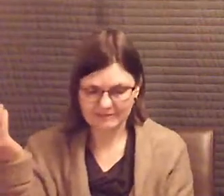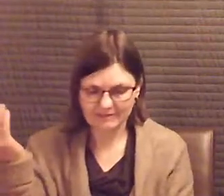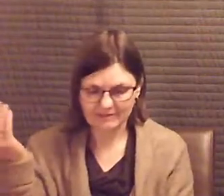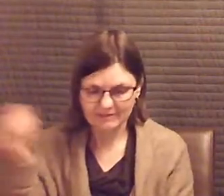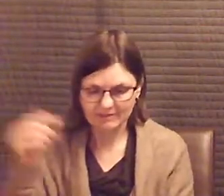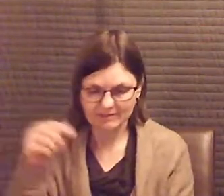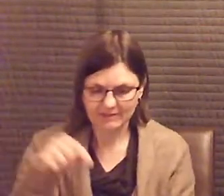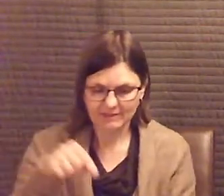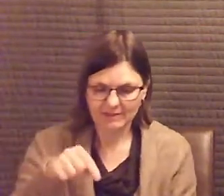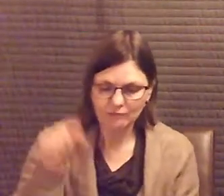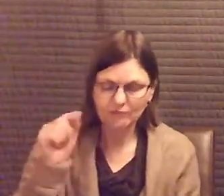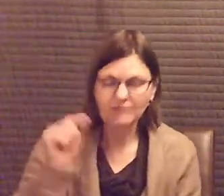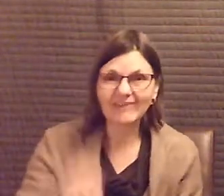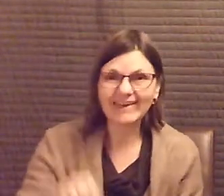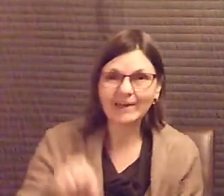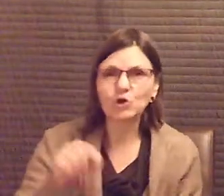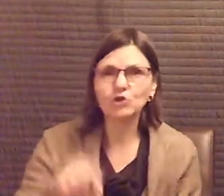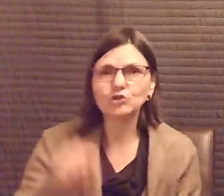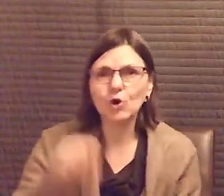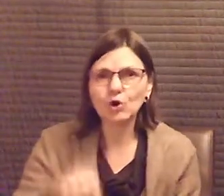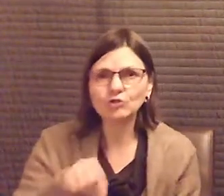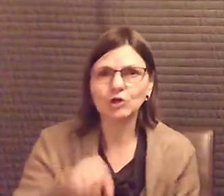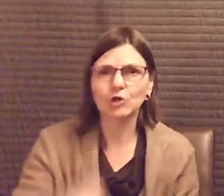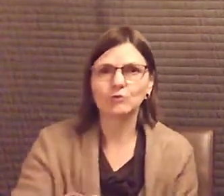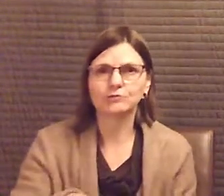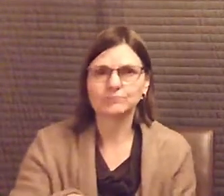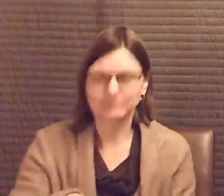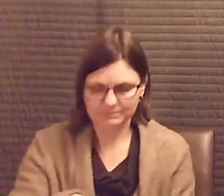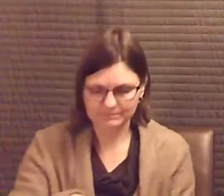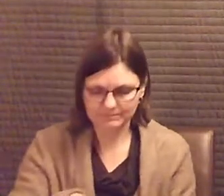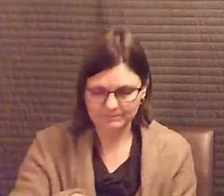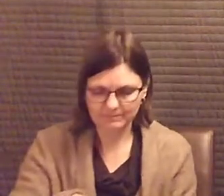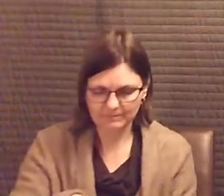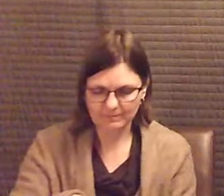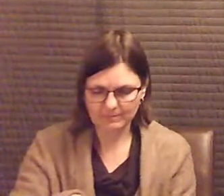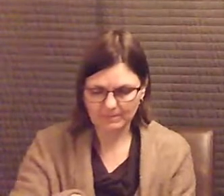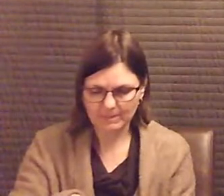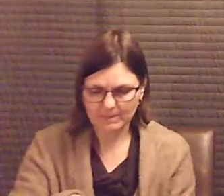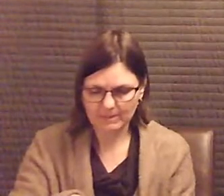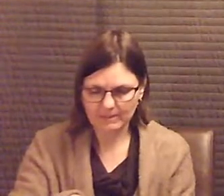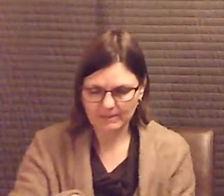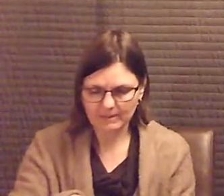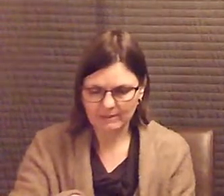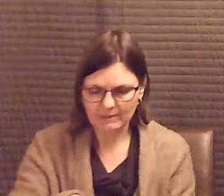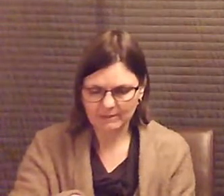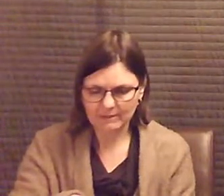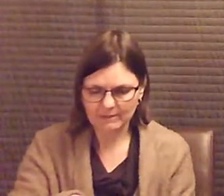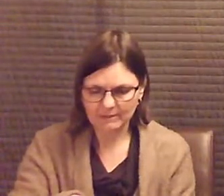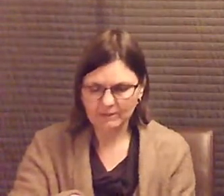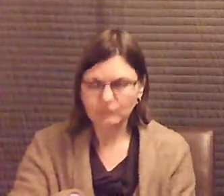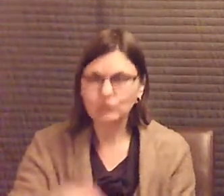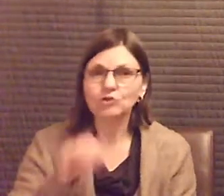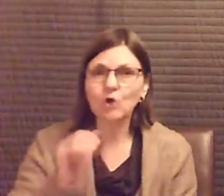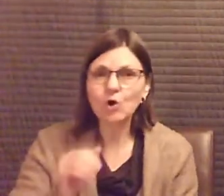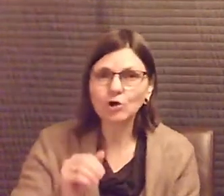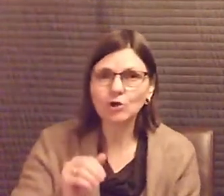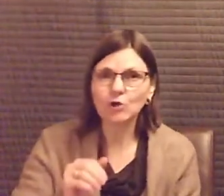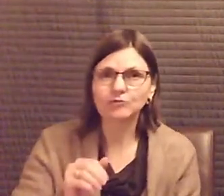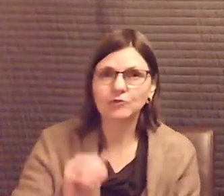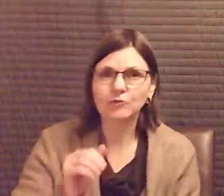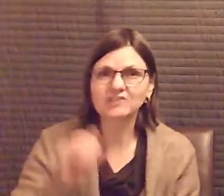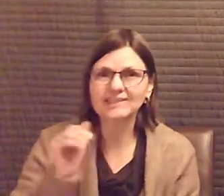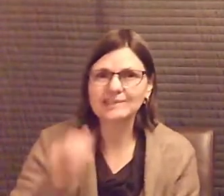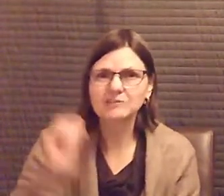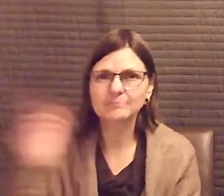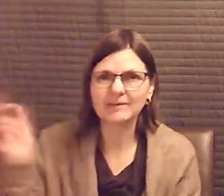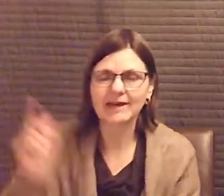oom billy vanwege hun ongeloof ambieert had zat benauwd door het ongeloof